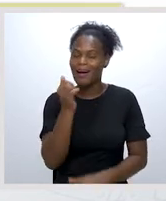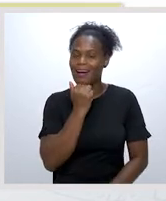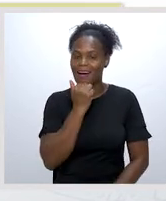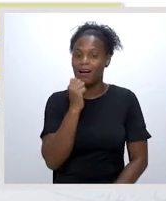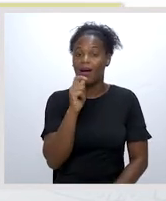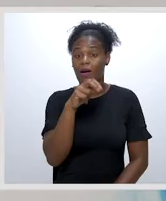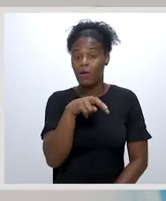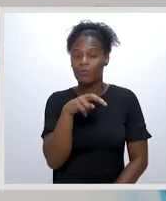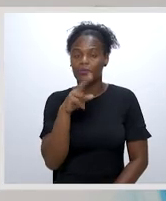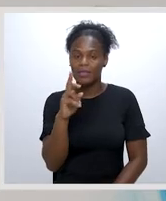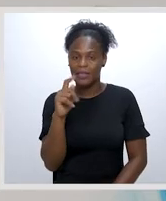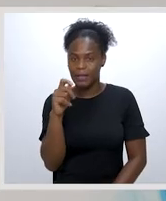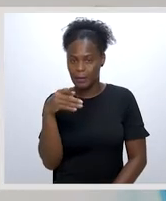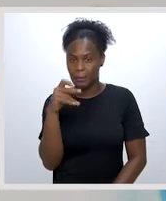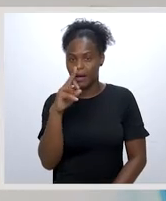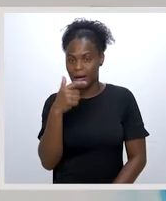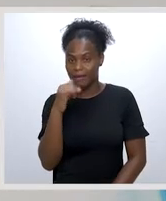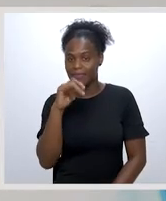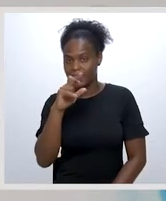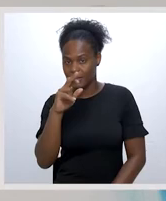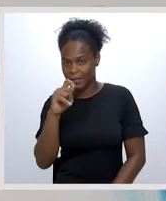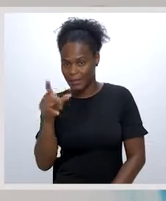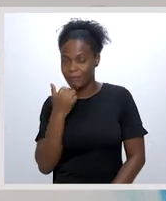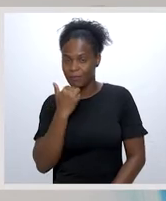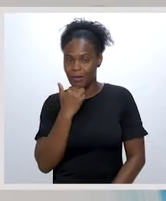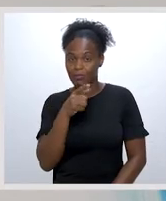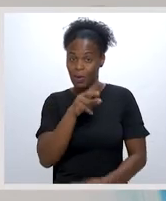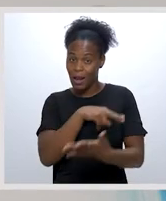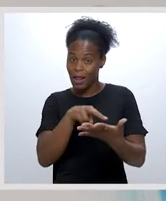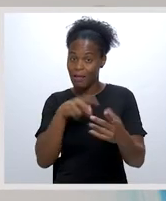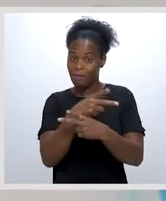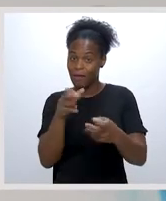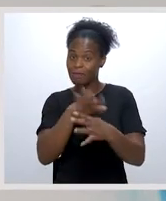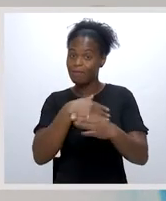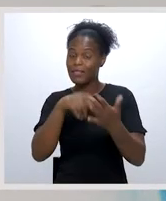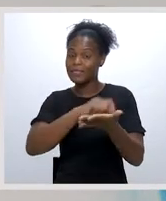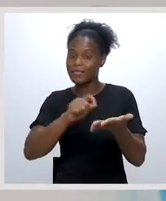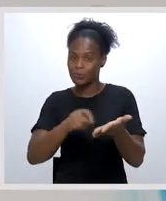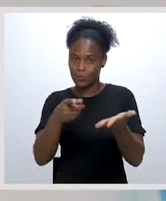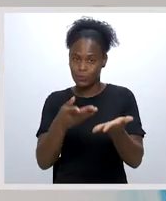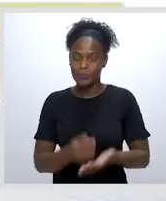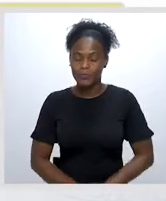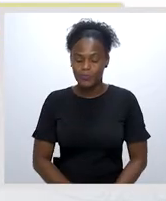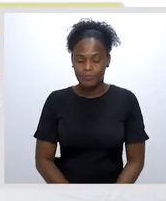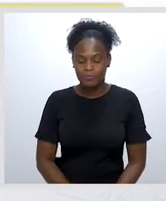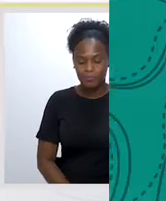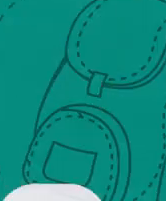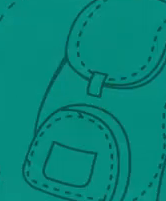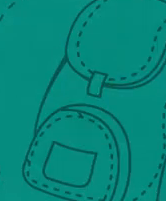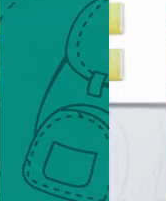enchanté. Tu vas relire ces phrases et tu vas faire ton exercice. À toi.